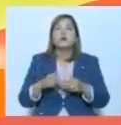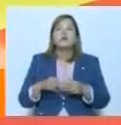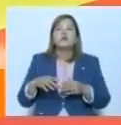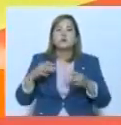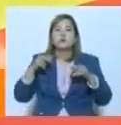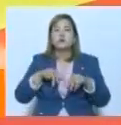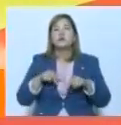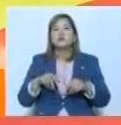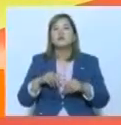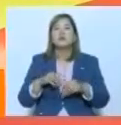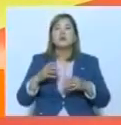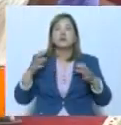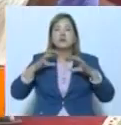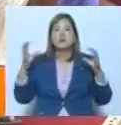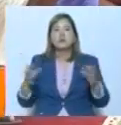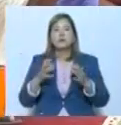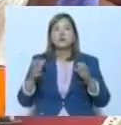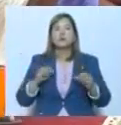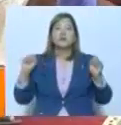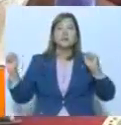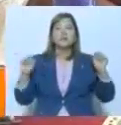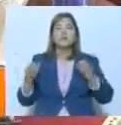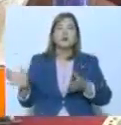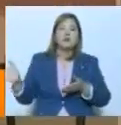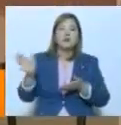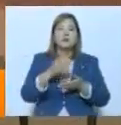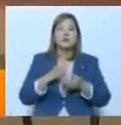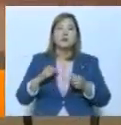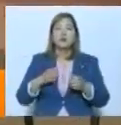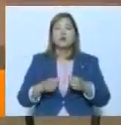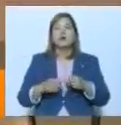здесь защищается честь не только одного спортсмена, а всей команды.